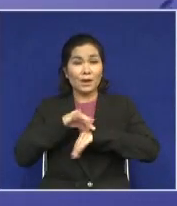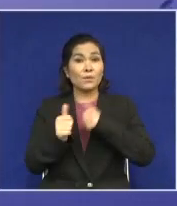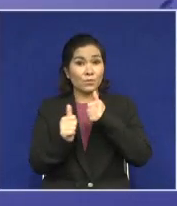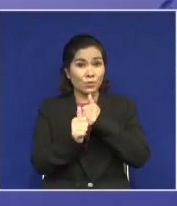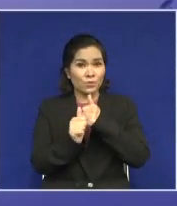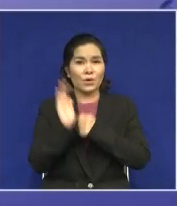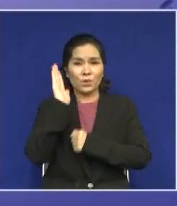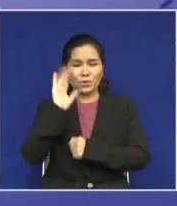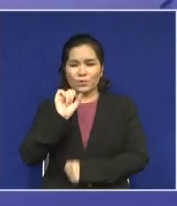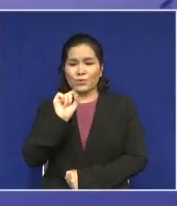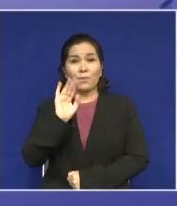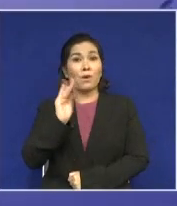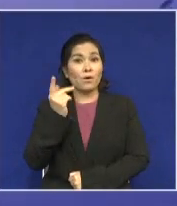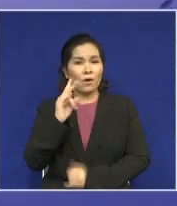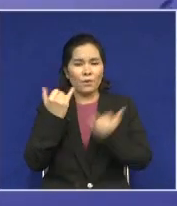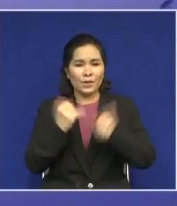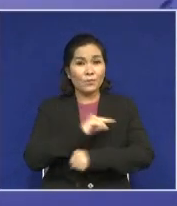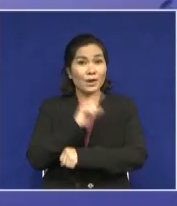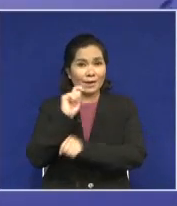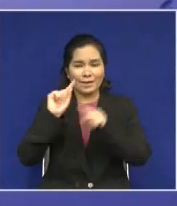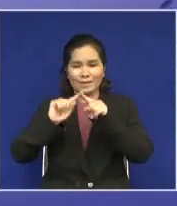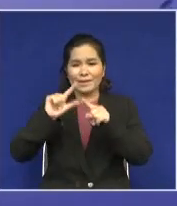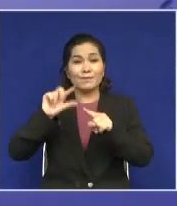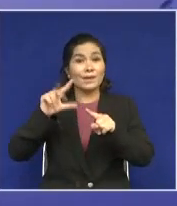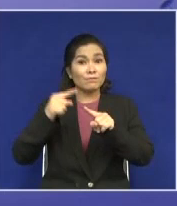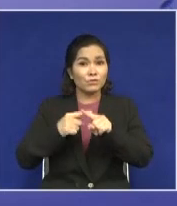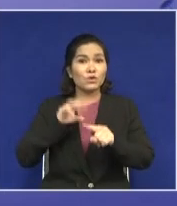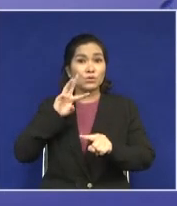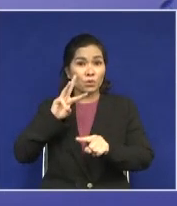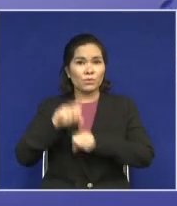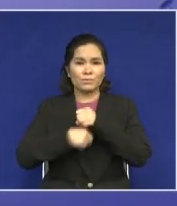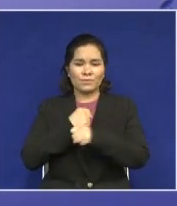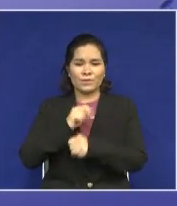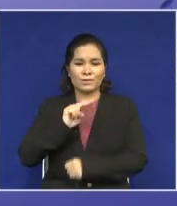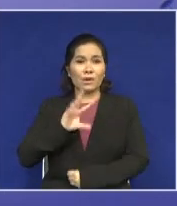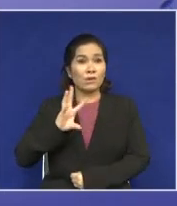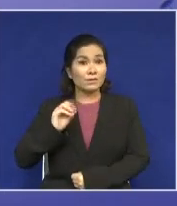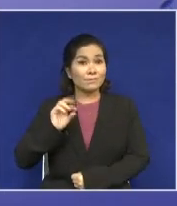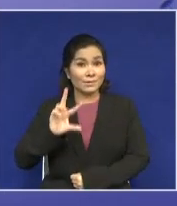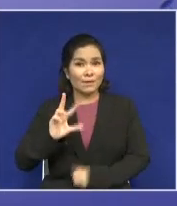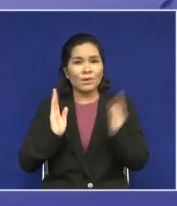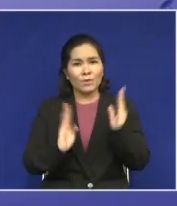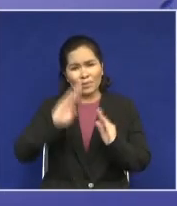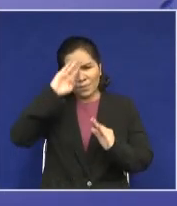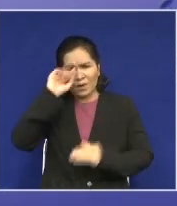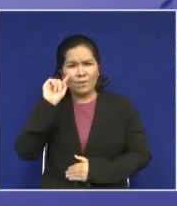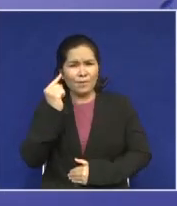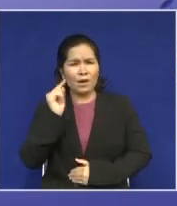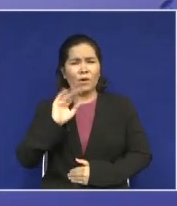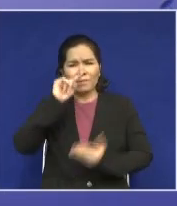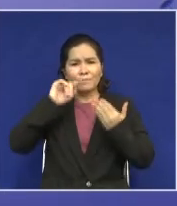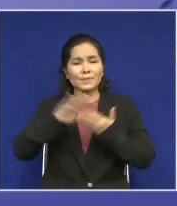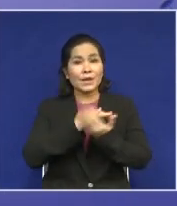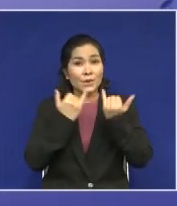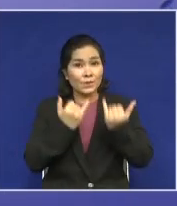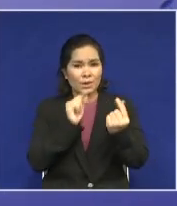ในวันนี้วันอังคารที่23มิถุนายน2563จำนวนผู้ติดเชื้อรายใหม่ของเราในวันนี้